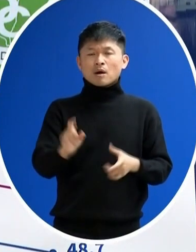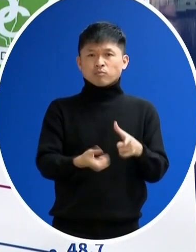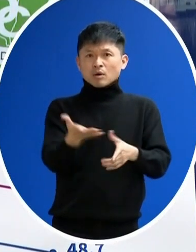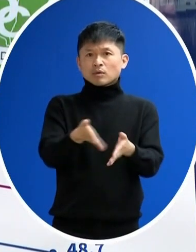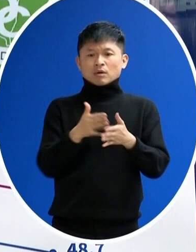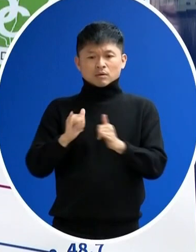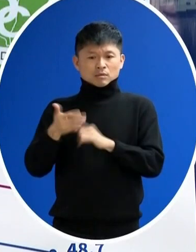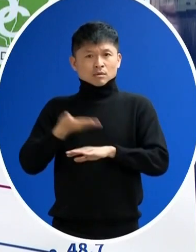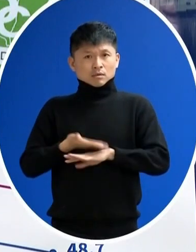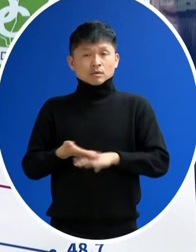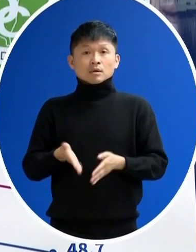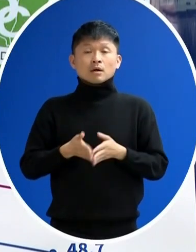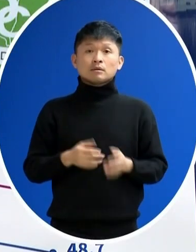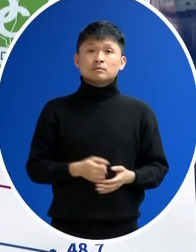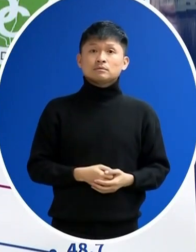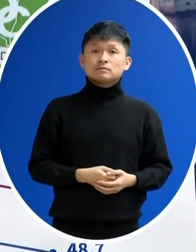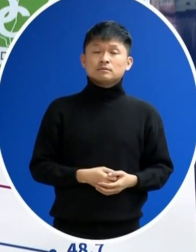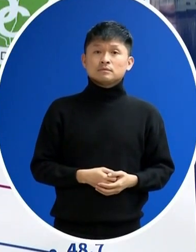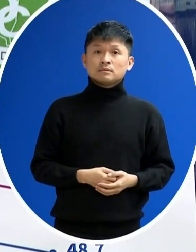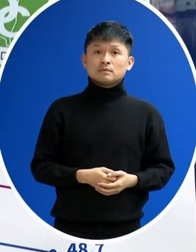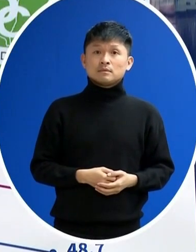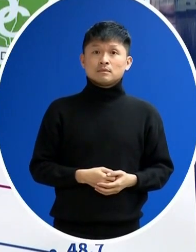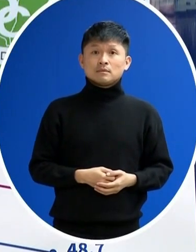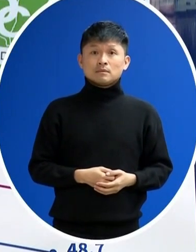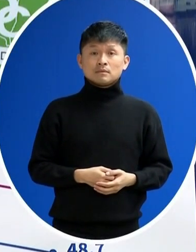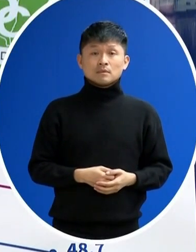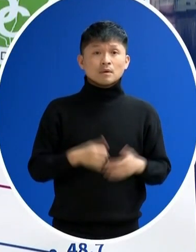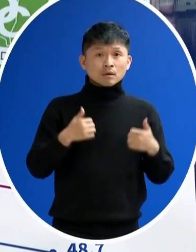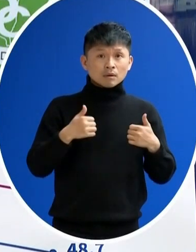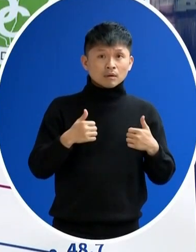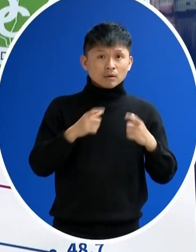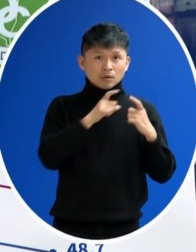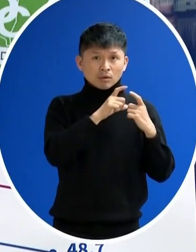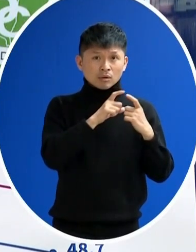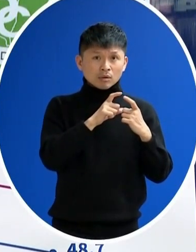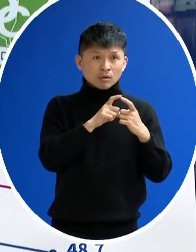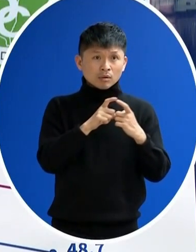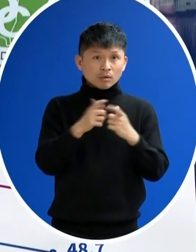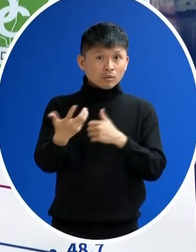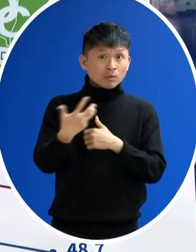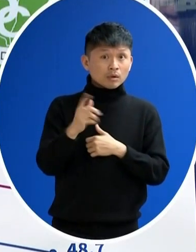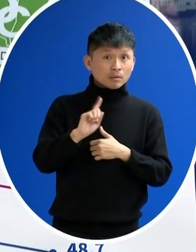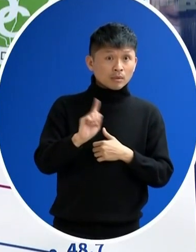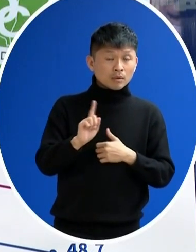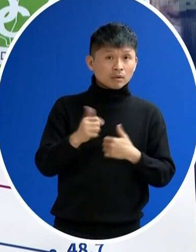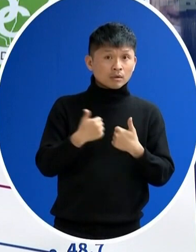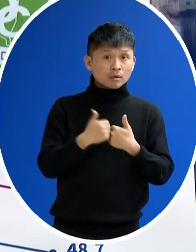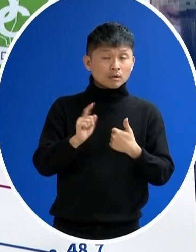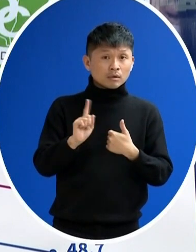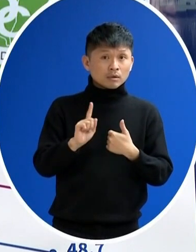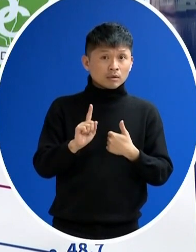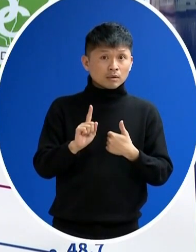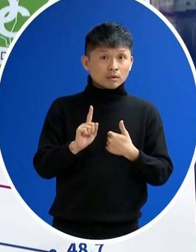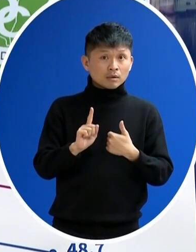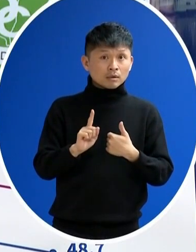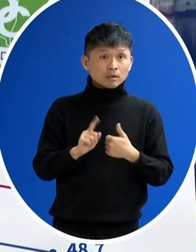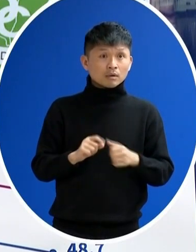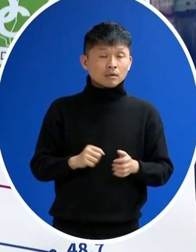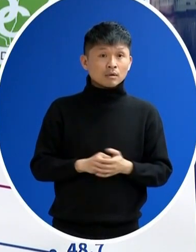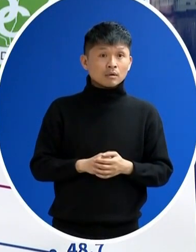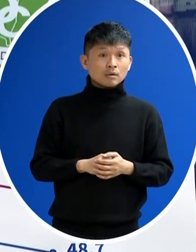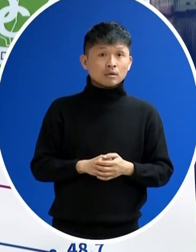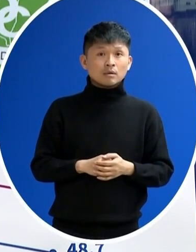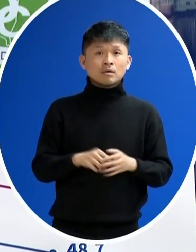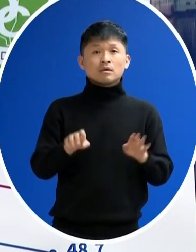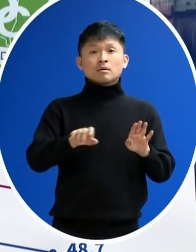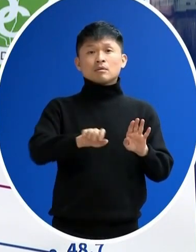谢。 有什么样的回应？你问我说有什么回应？打开门就说要